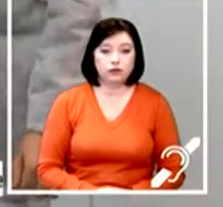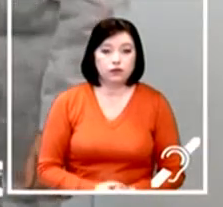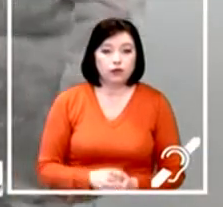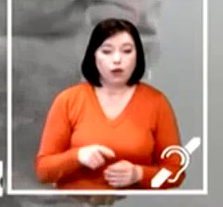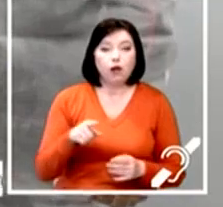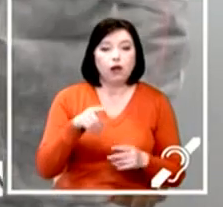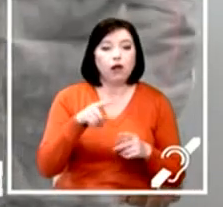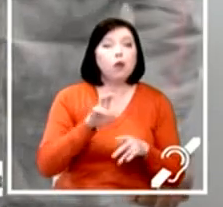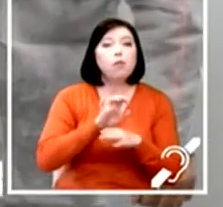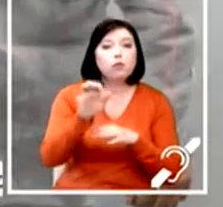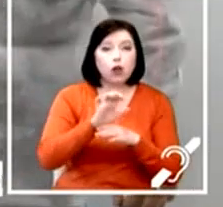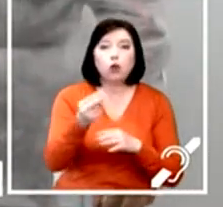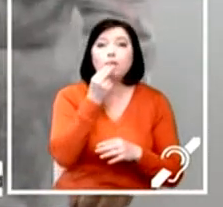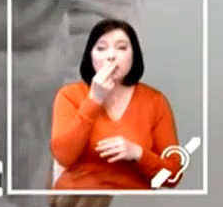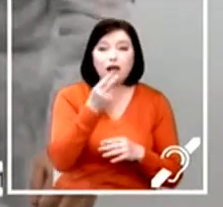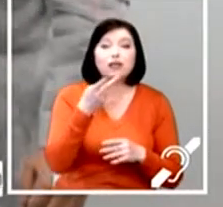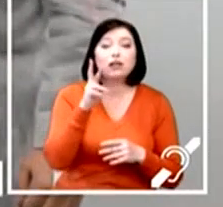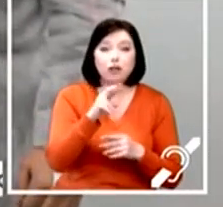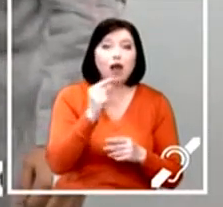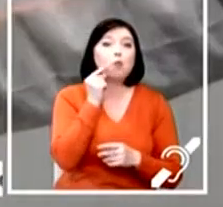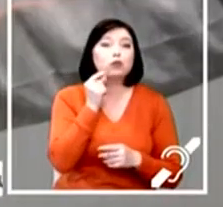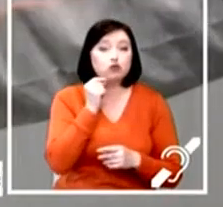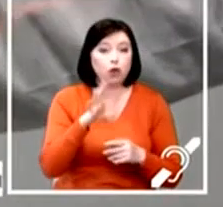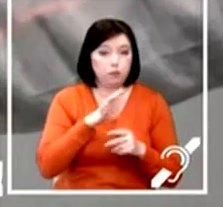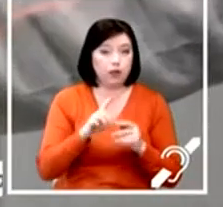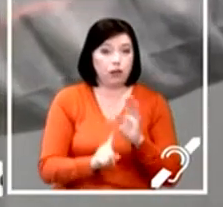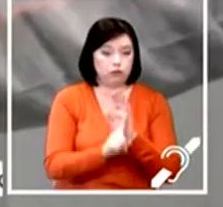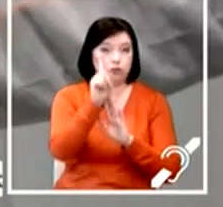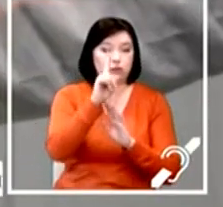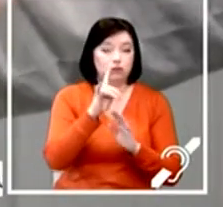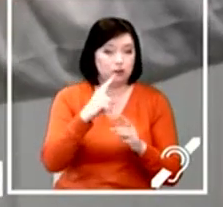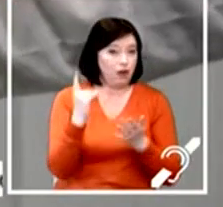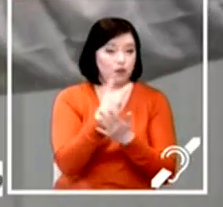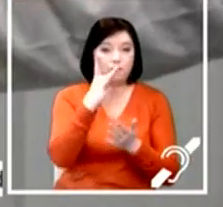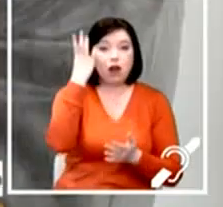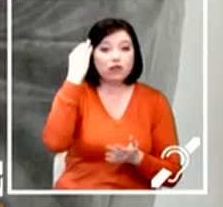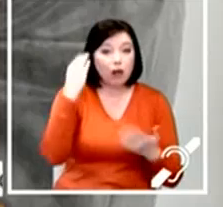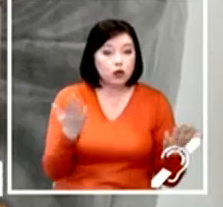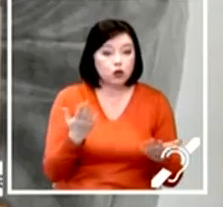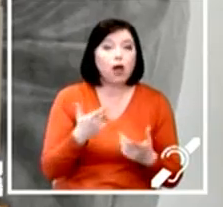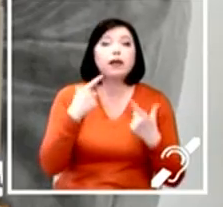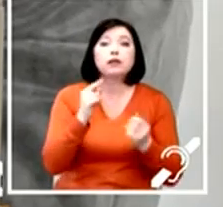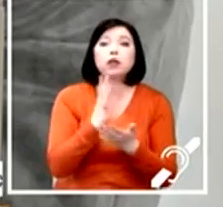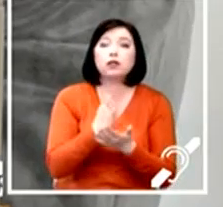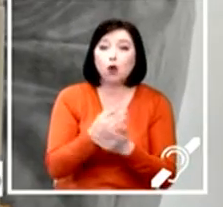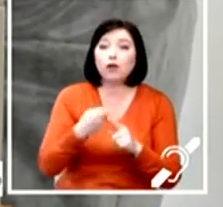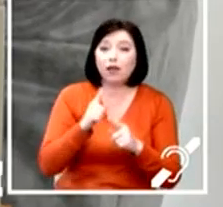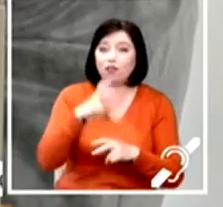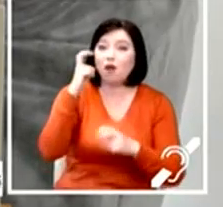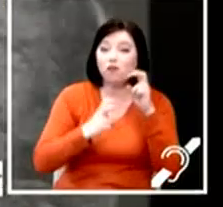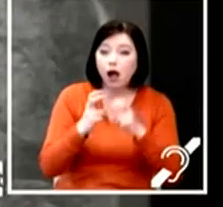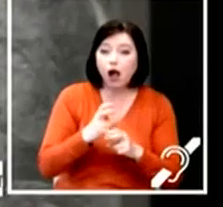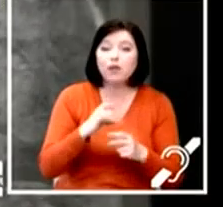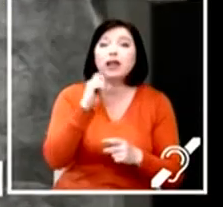O linie de producere a hranei pentru albine a fost deschisă în premieră în Republica Moldova, unde se află fabrica și din